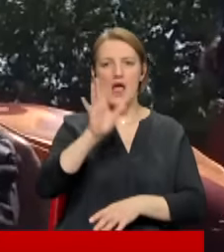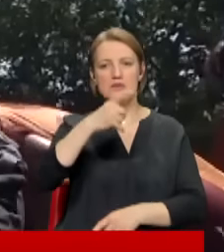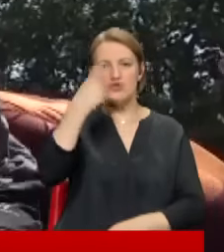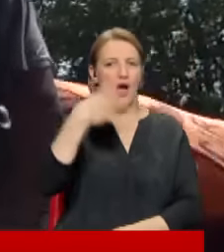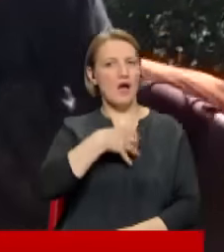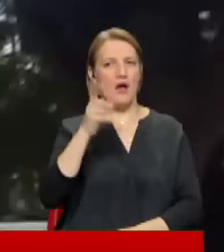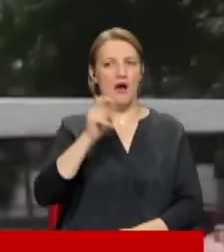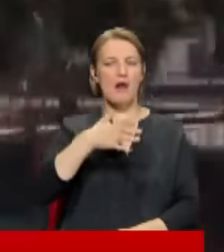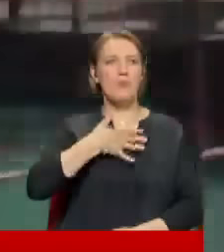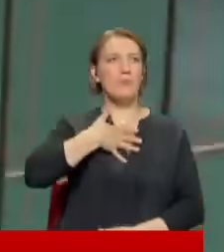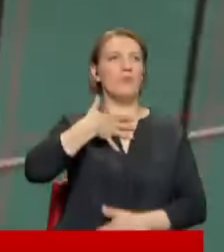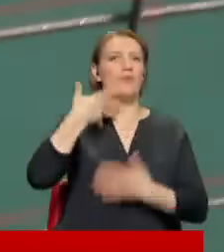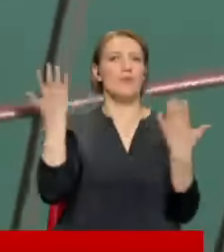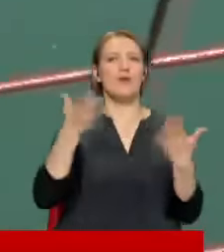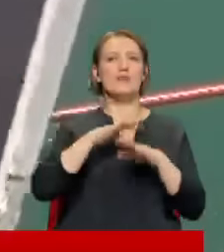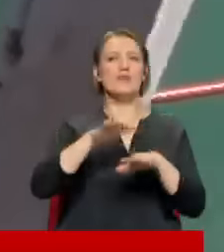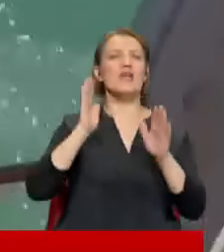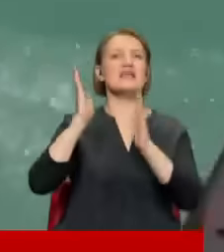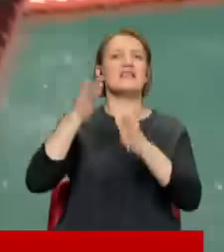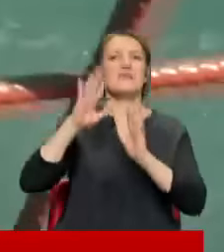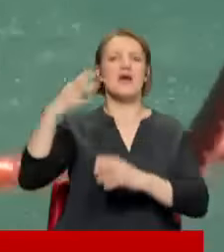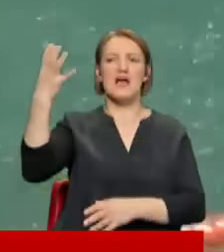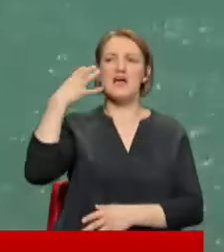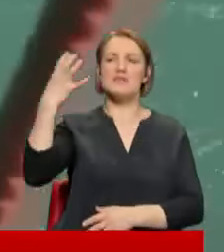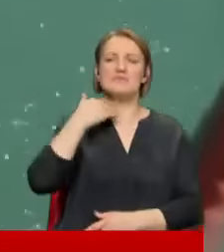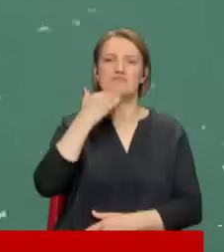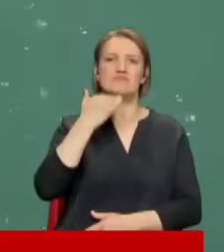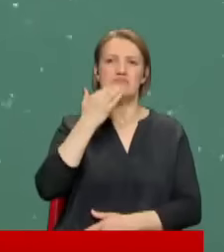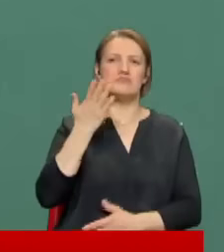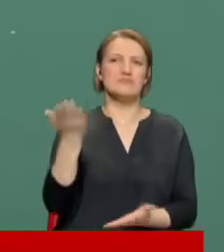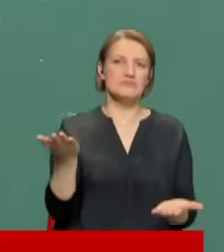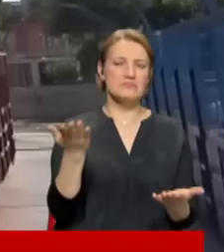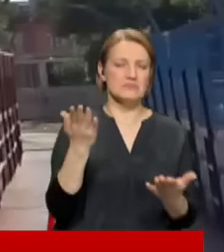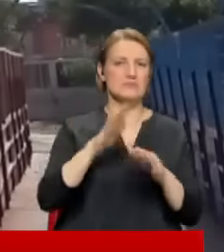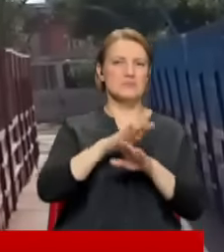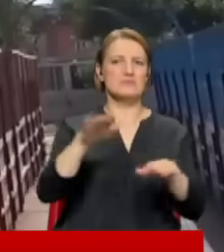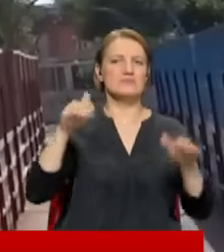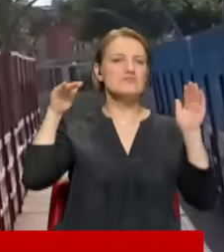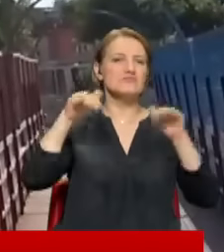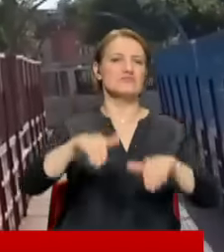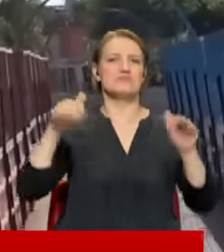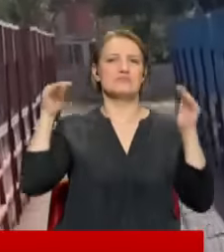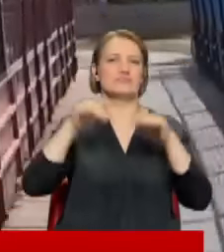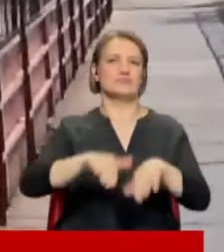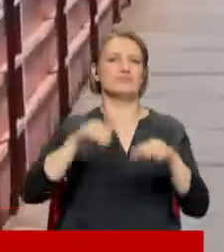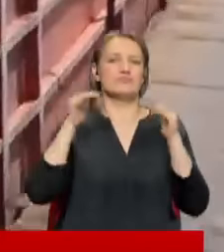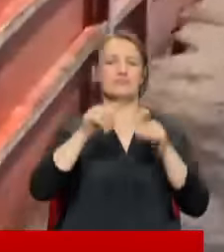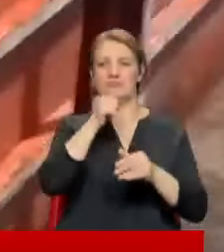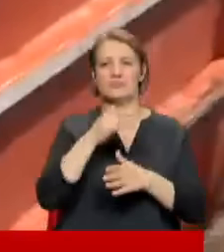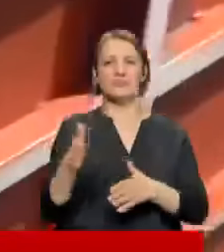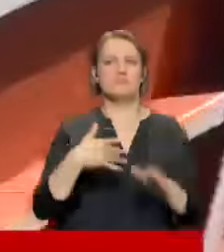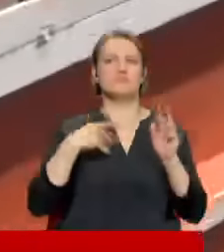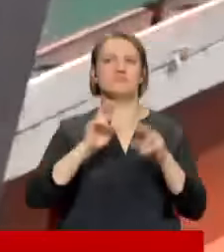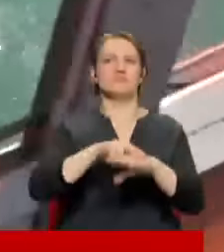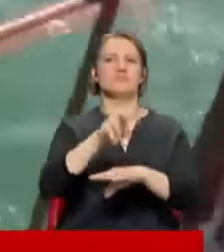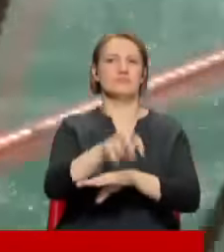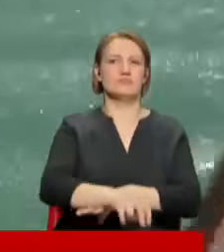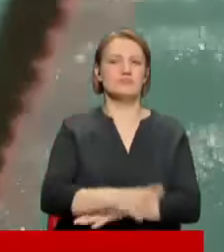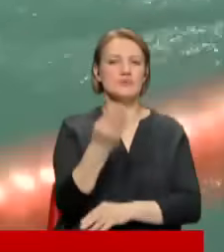ayındayız. Bunaltıcı havada denize ulaşamayan, klimayı açıp sıcağı meydan okuyamayanlarsa serinlemek için işte böyle kanallara bırakıyor